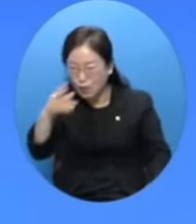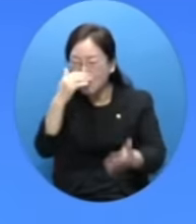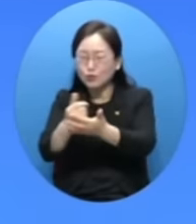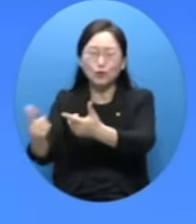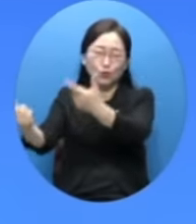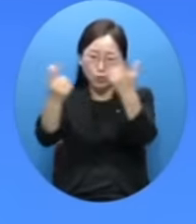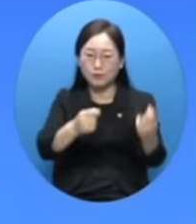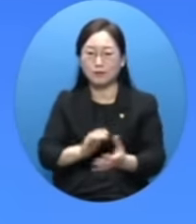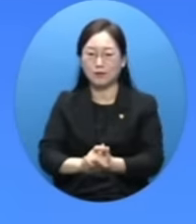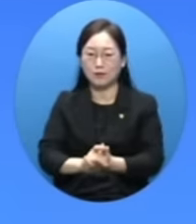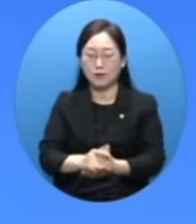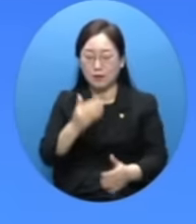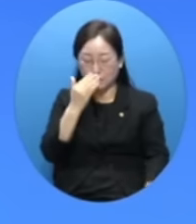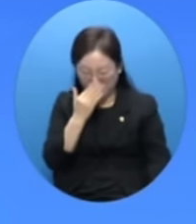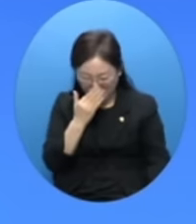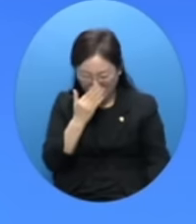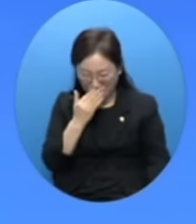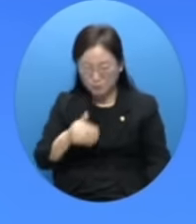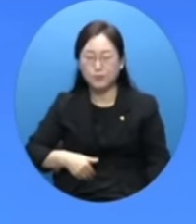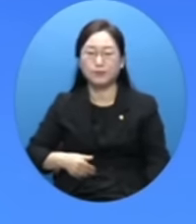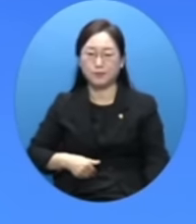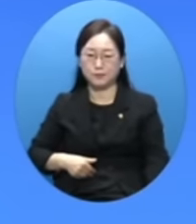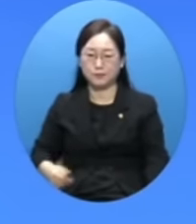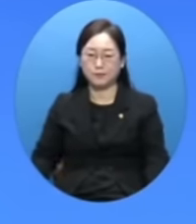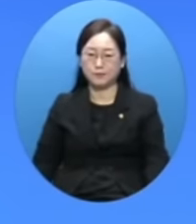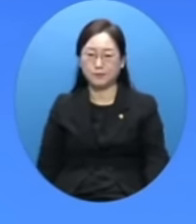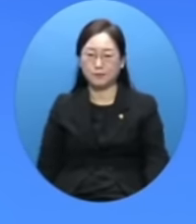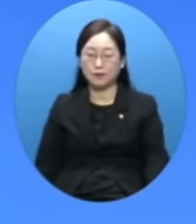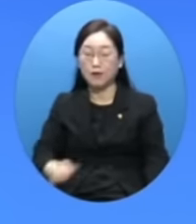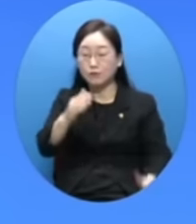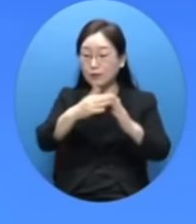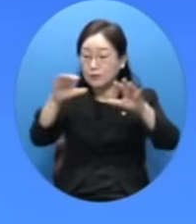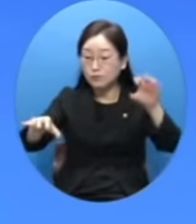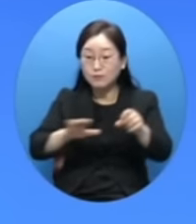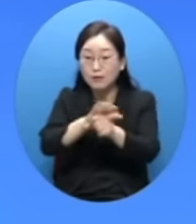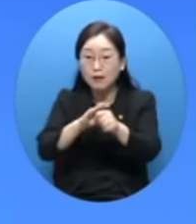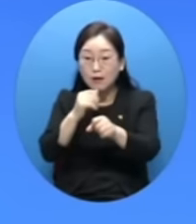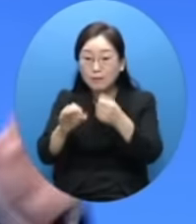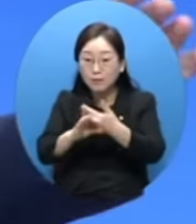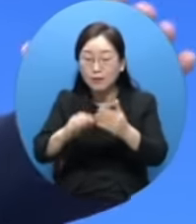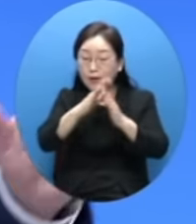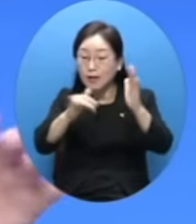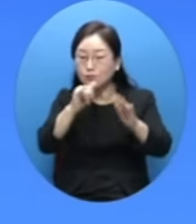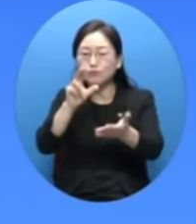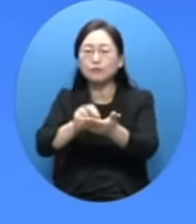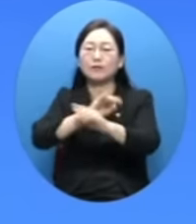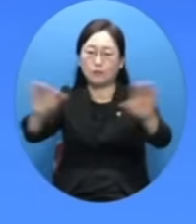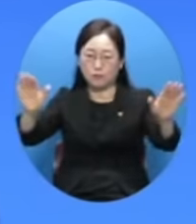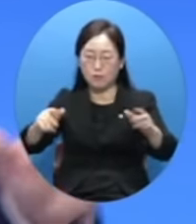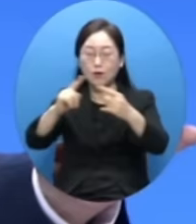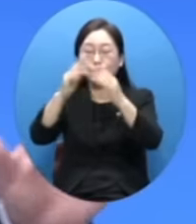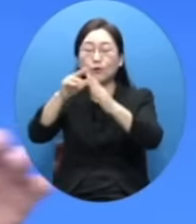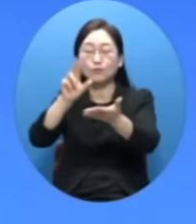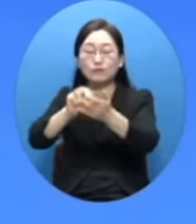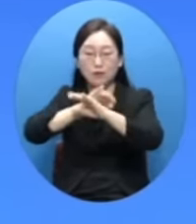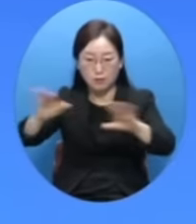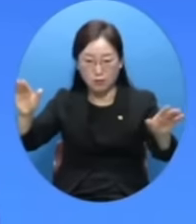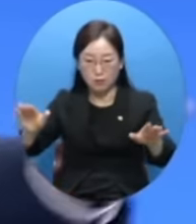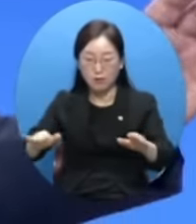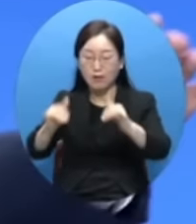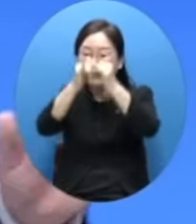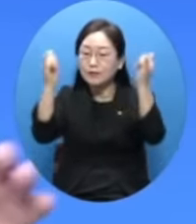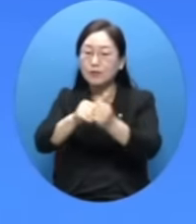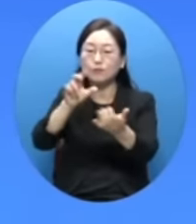때문에 우리는 늘 겸손히 엎드려야 되는 것입니다. 우리가 이웃을 사랑하면 가정의 문제가 해결됩니다. 교회의 문제가 해결됩니다. 이 사회의